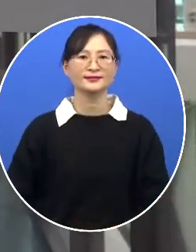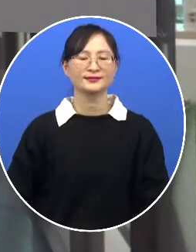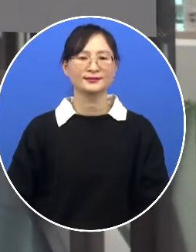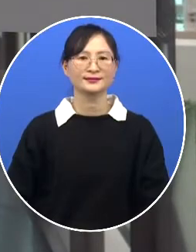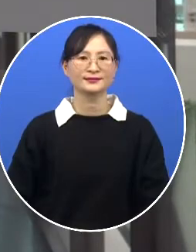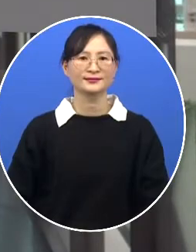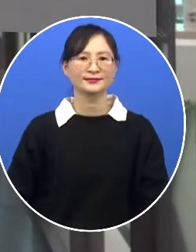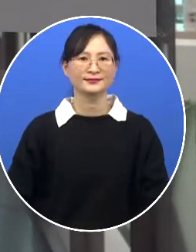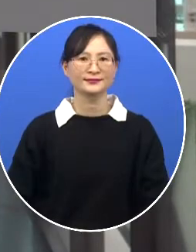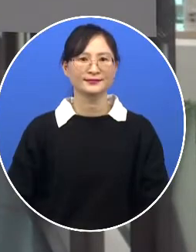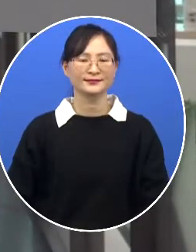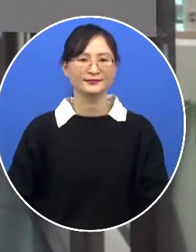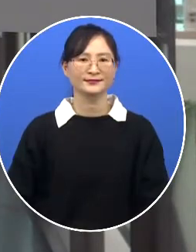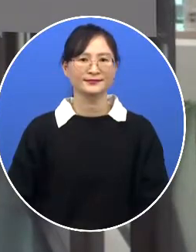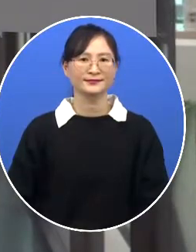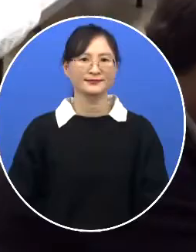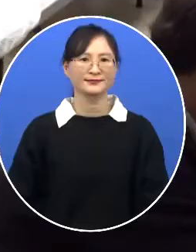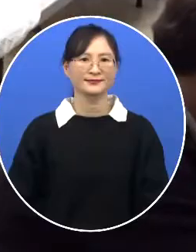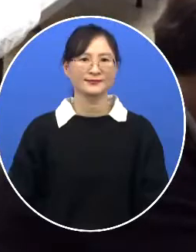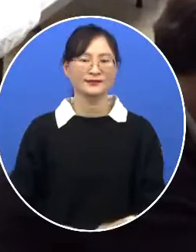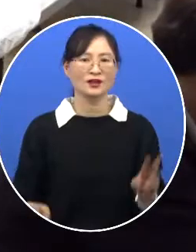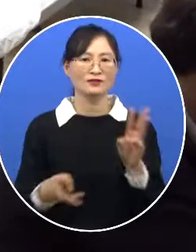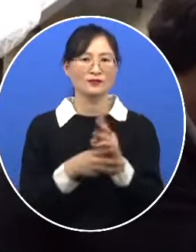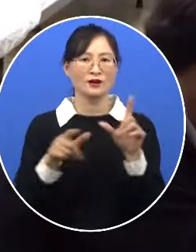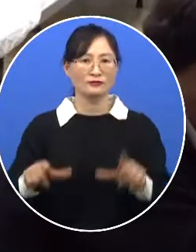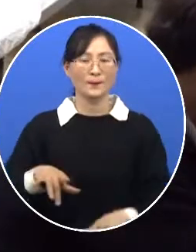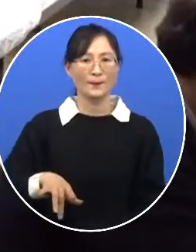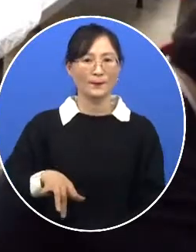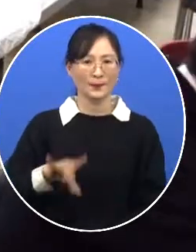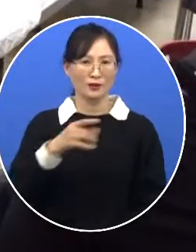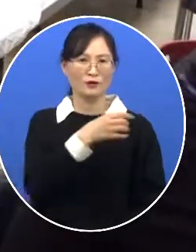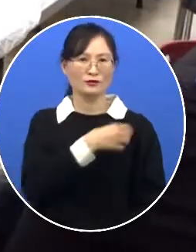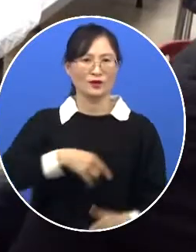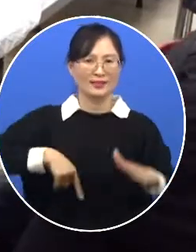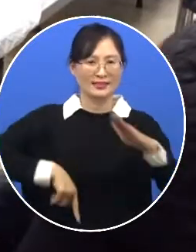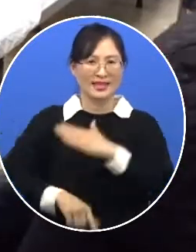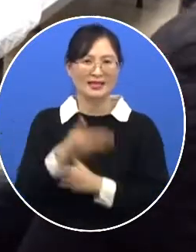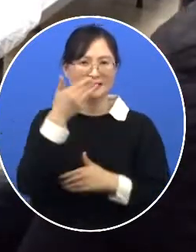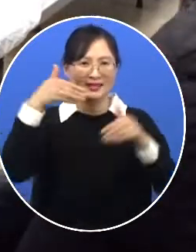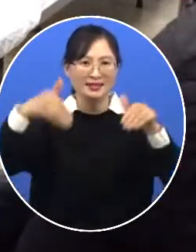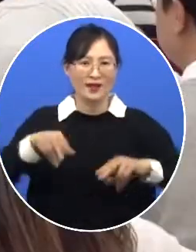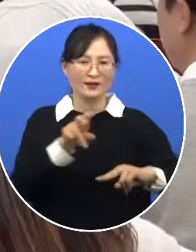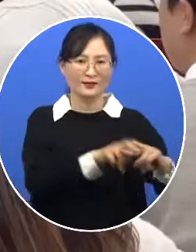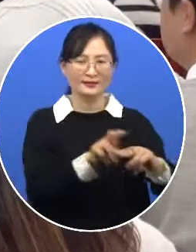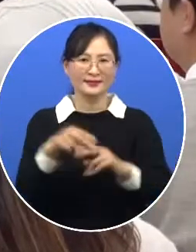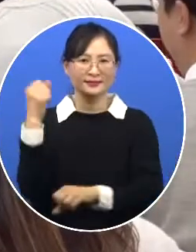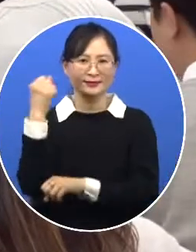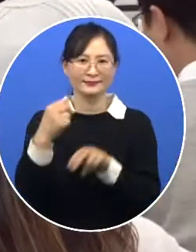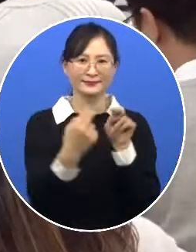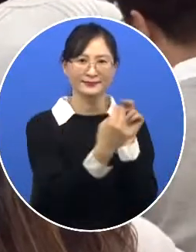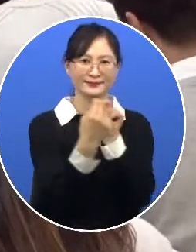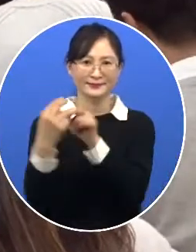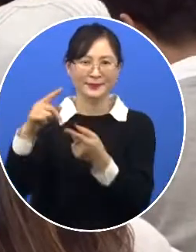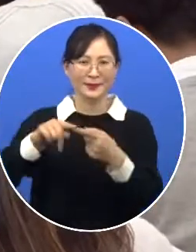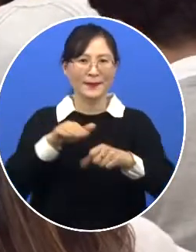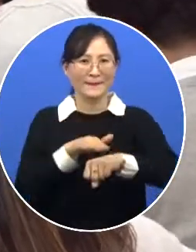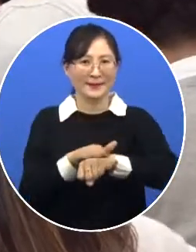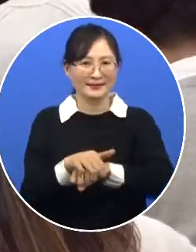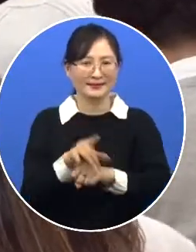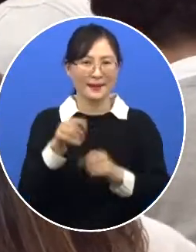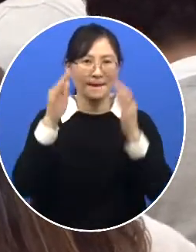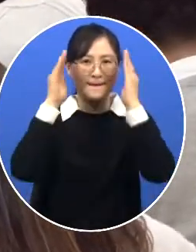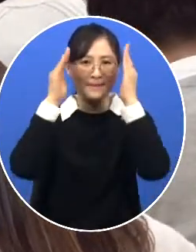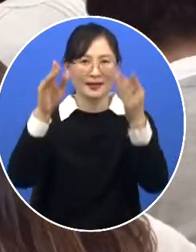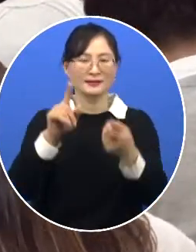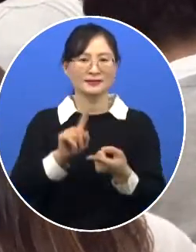두기를 시행하고 있습니다. 중랑구는 먼저 구청 지하 식당의 좌석을 기존 마주앉는 방식에서